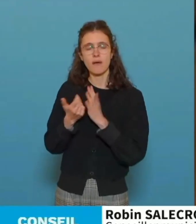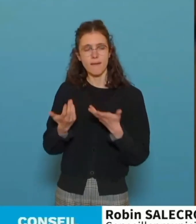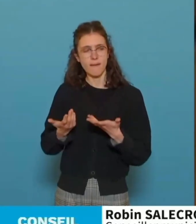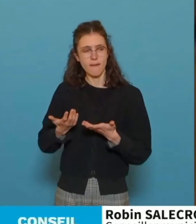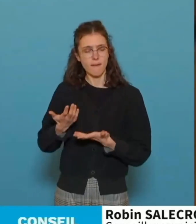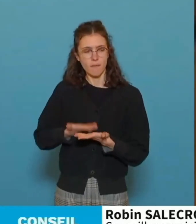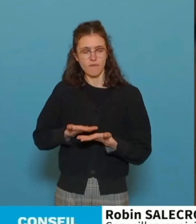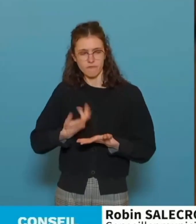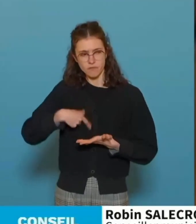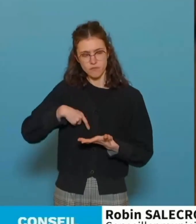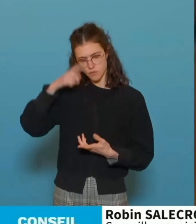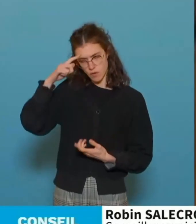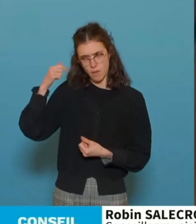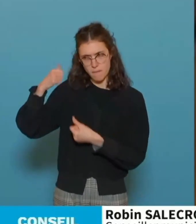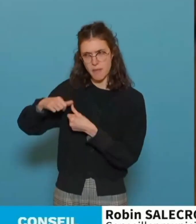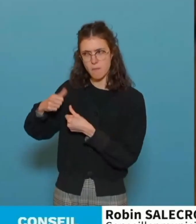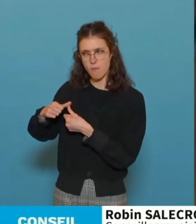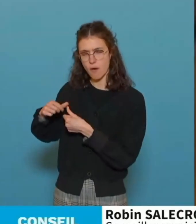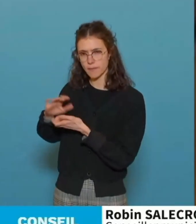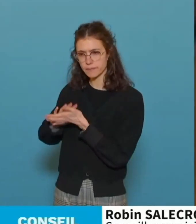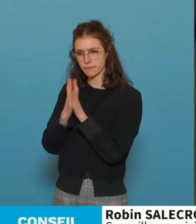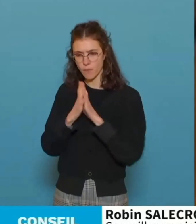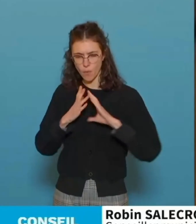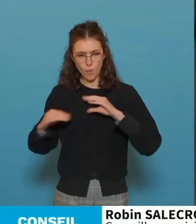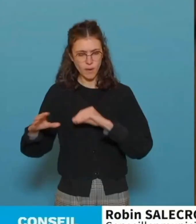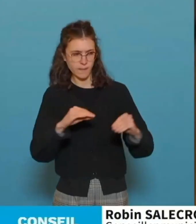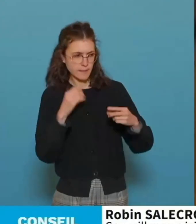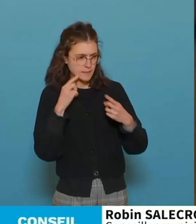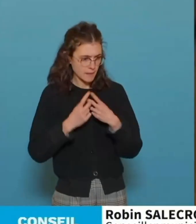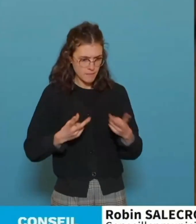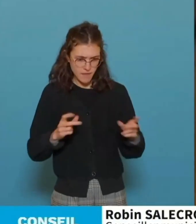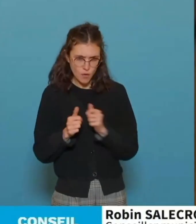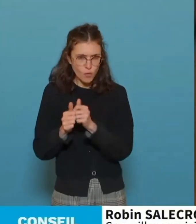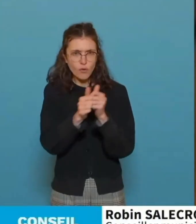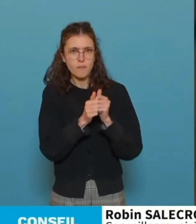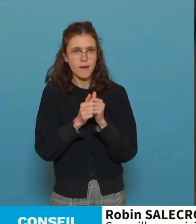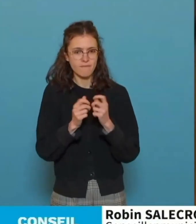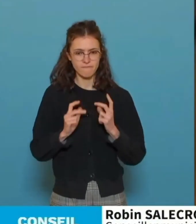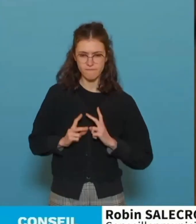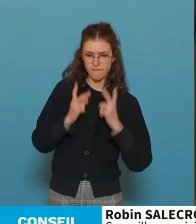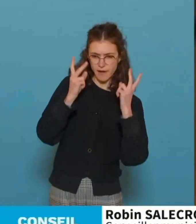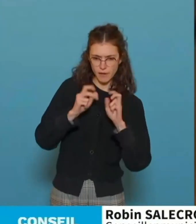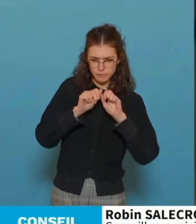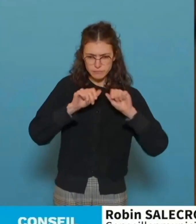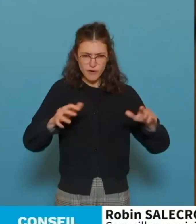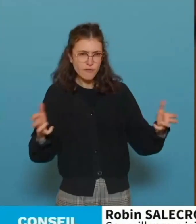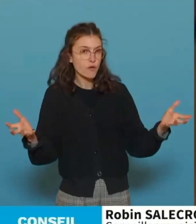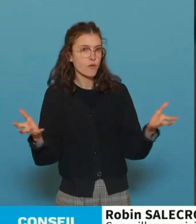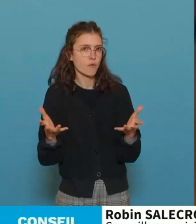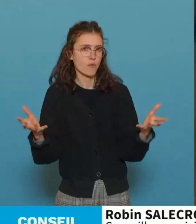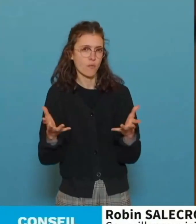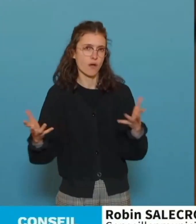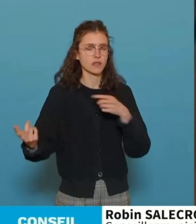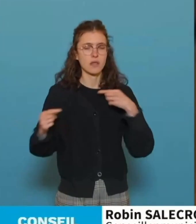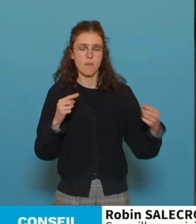quel combat nous transmettons, quelles valeurs nous voulons faire vivre, non pas dans des discours abstraits, mais dans la géographie même de la